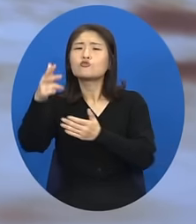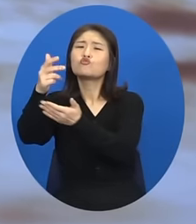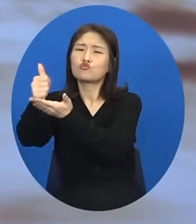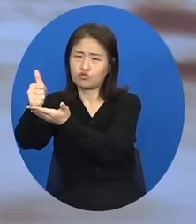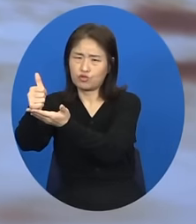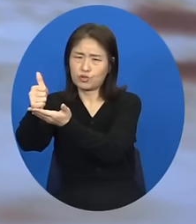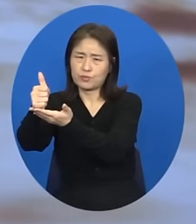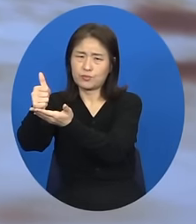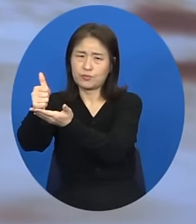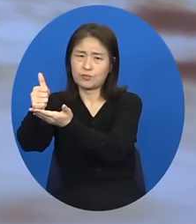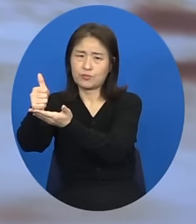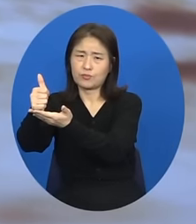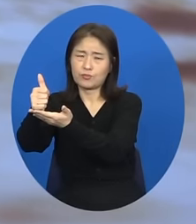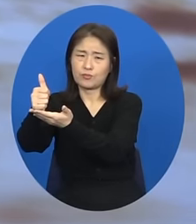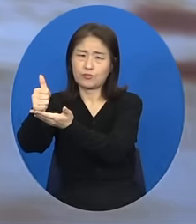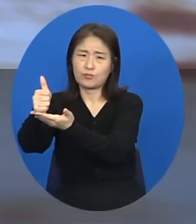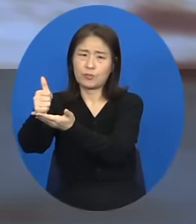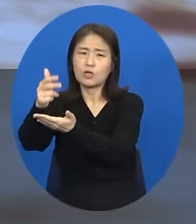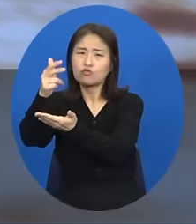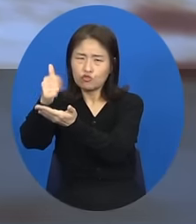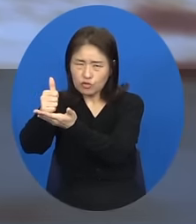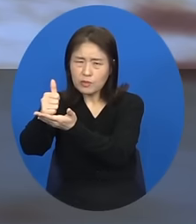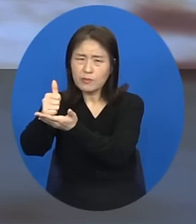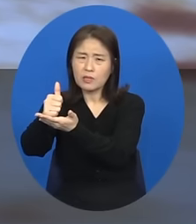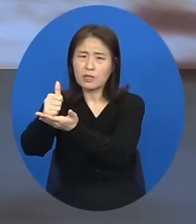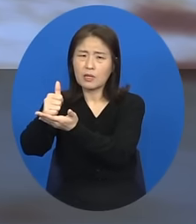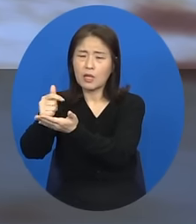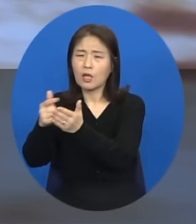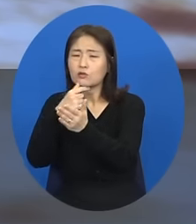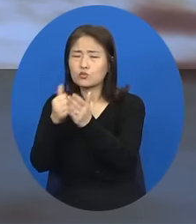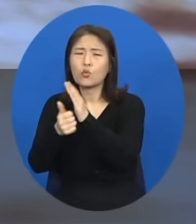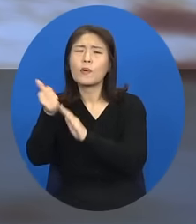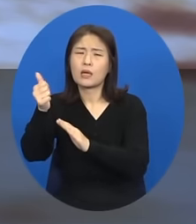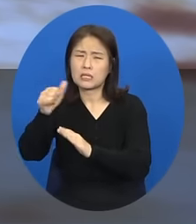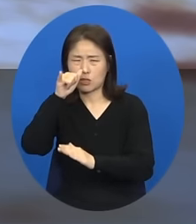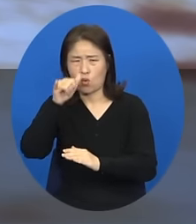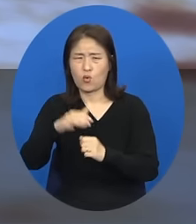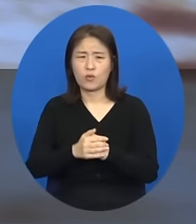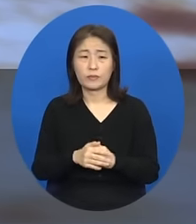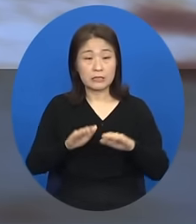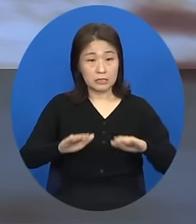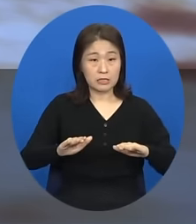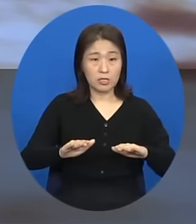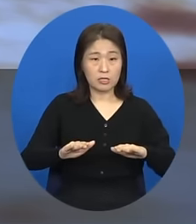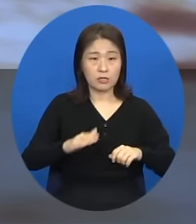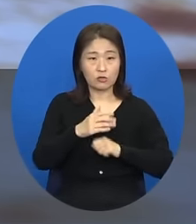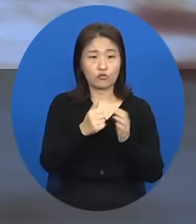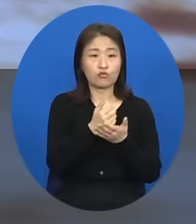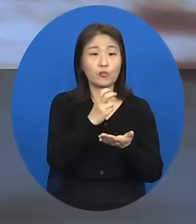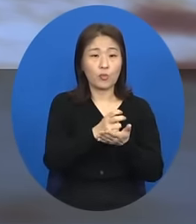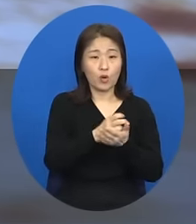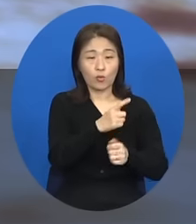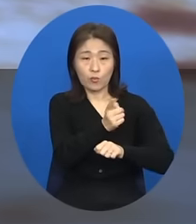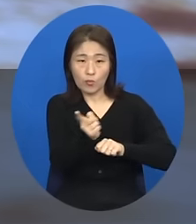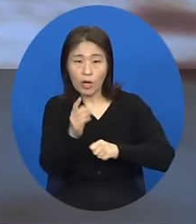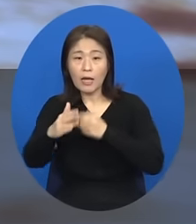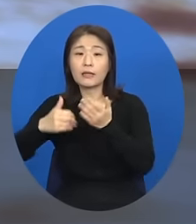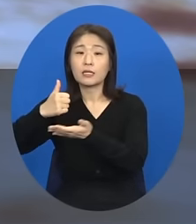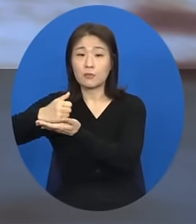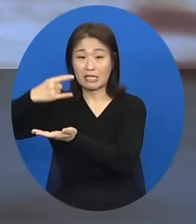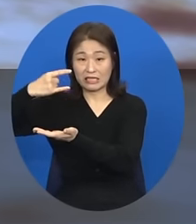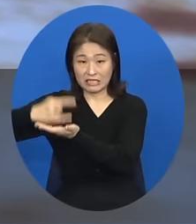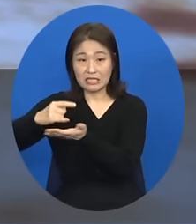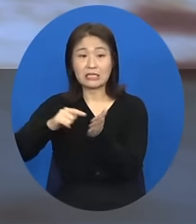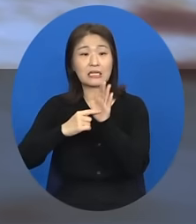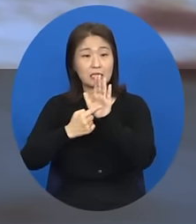주님이에요. 로마서 3장 21절입니다. 우리 같이 읽겠습니다. 이제는 하나님의 한 의가